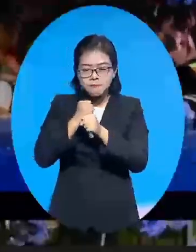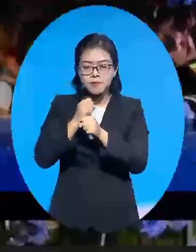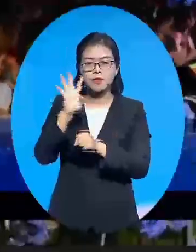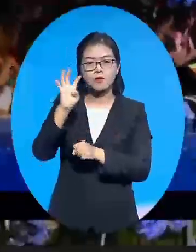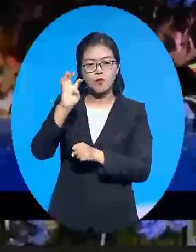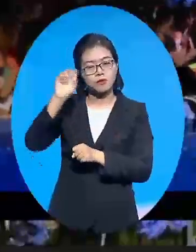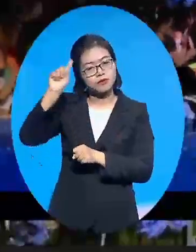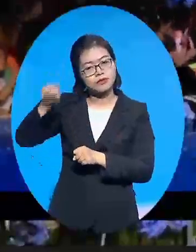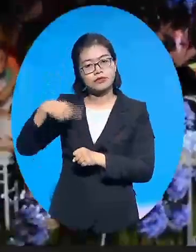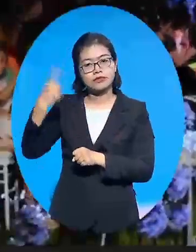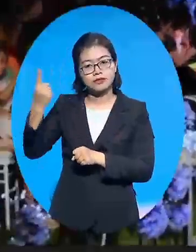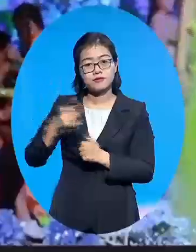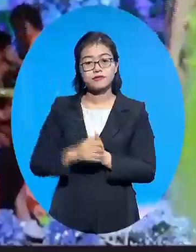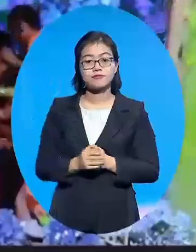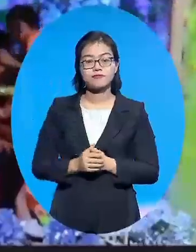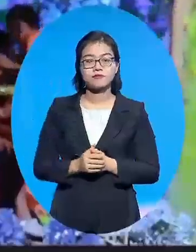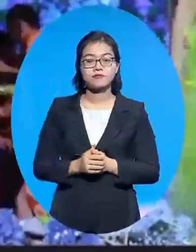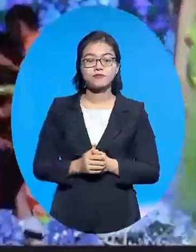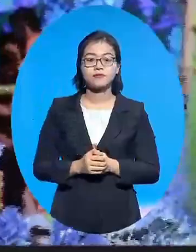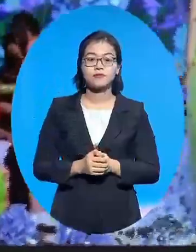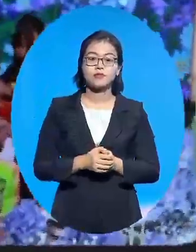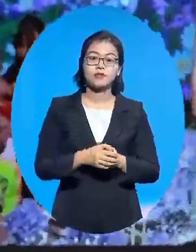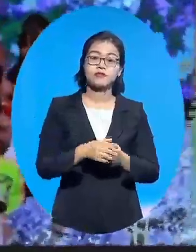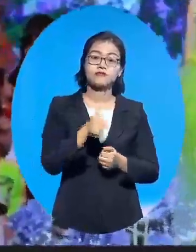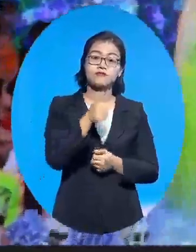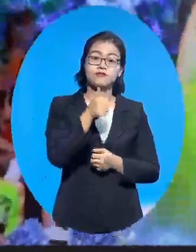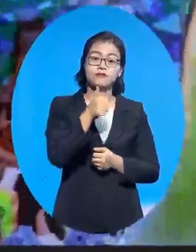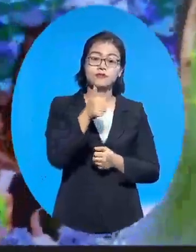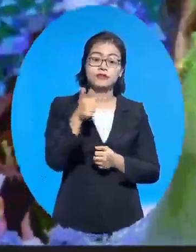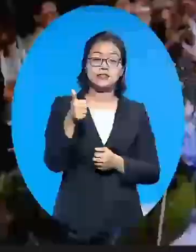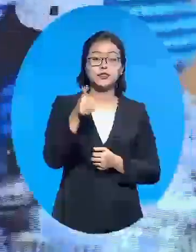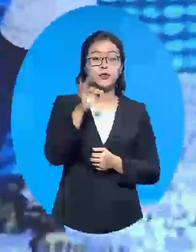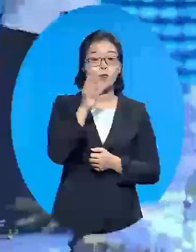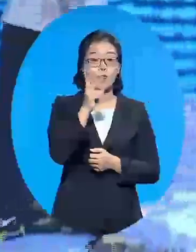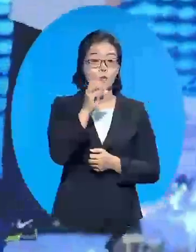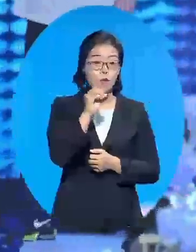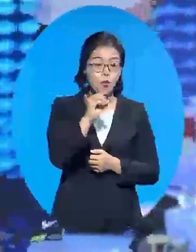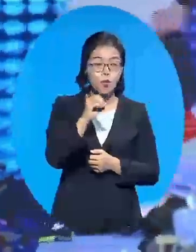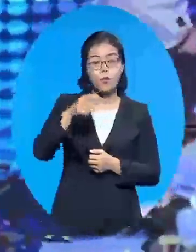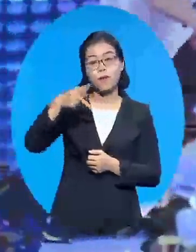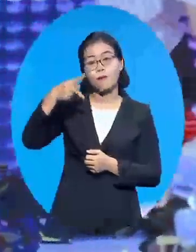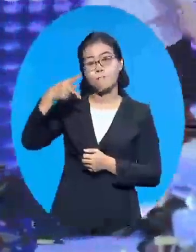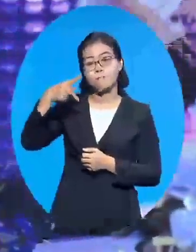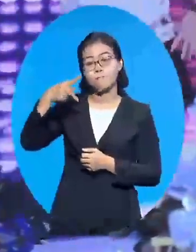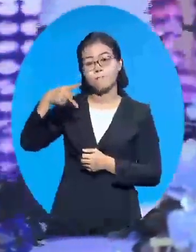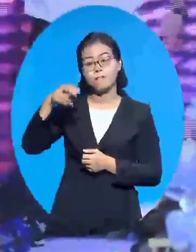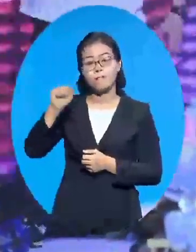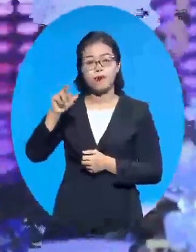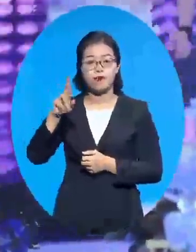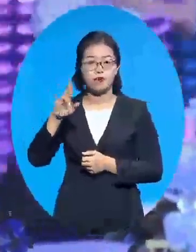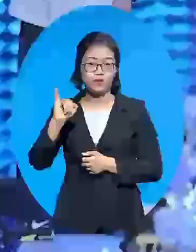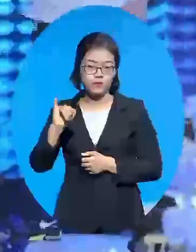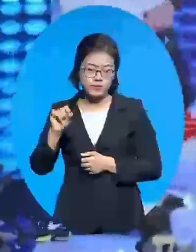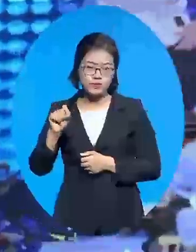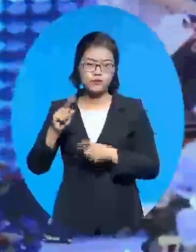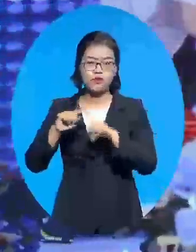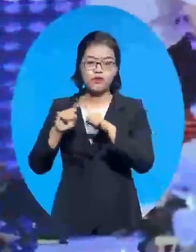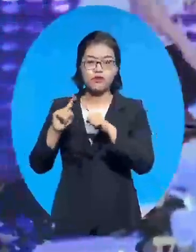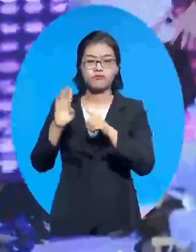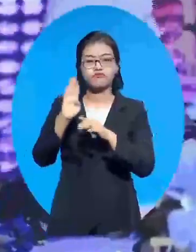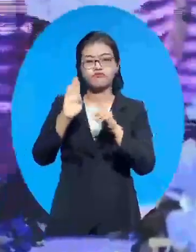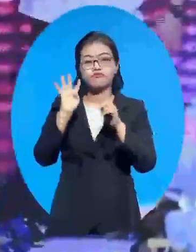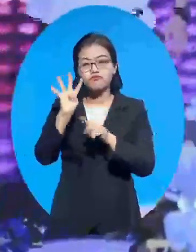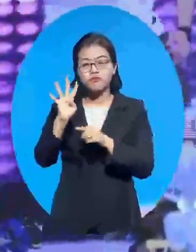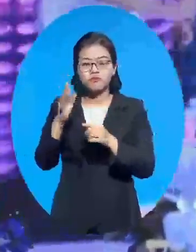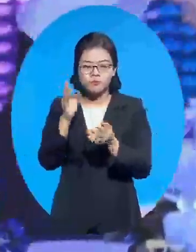đến cắt may đến kết bốn bộ sưu tập bao gồm nàng tiên hoa Paris đáp Angel và nàng thơ được Ruby Trần chăm chút thực